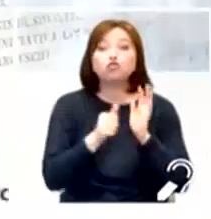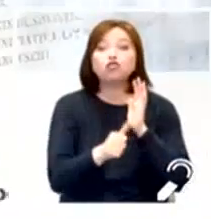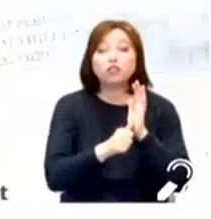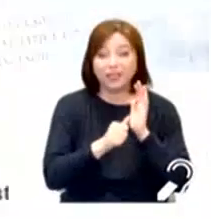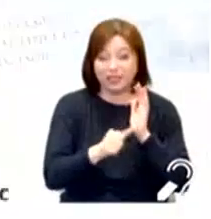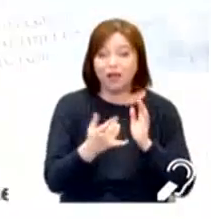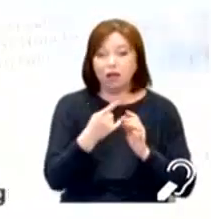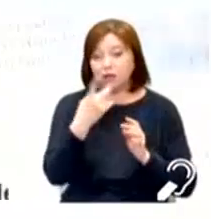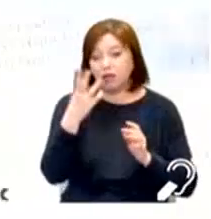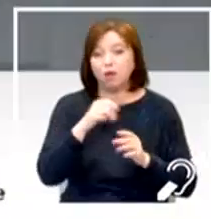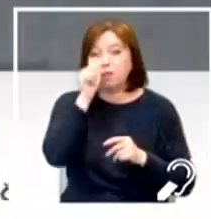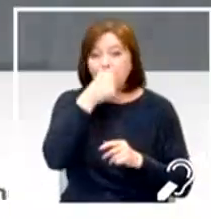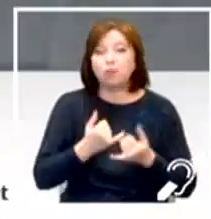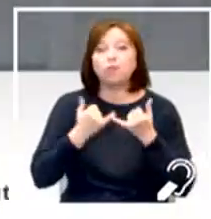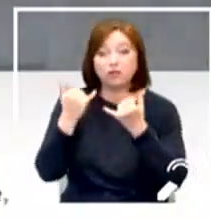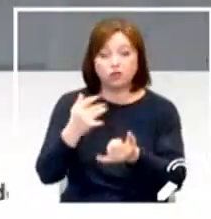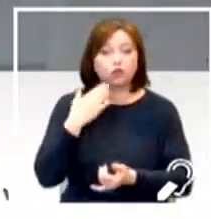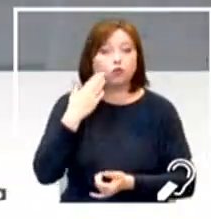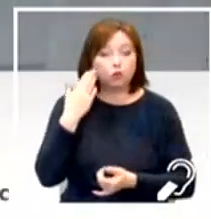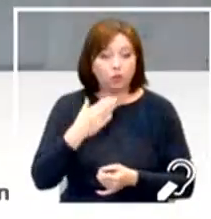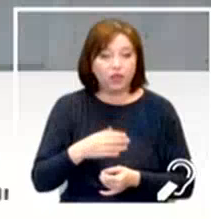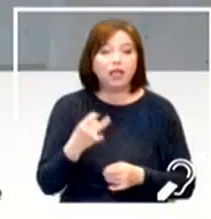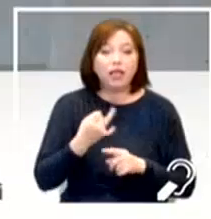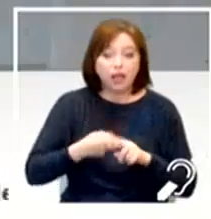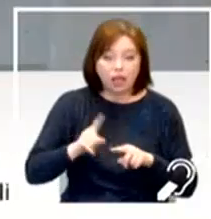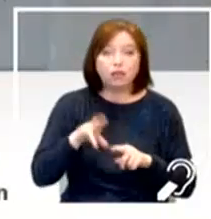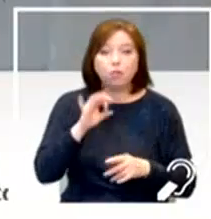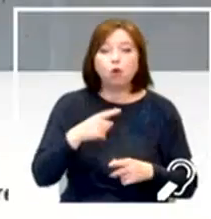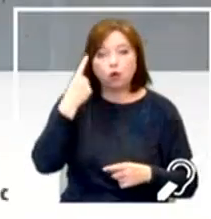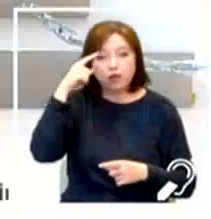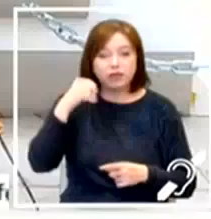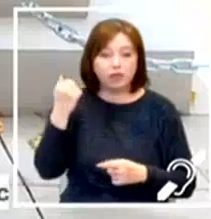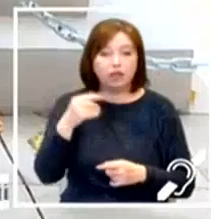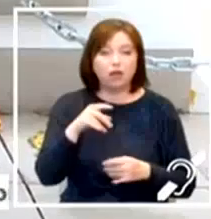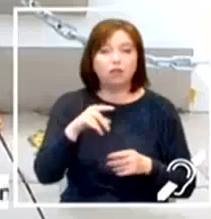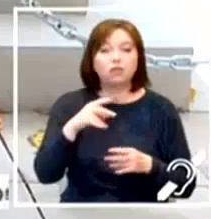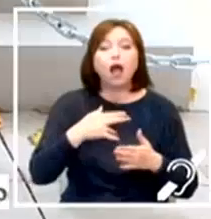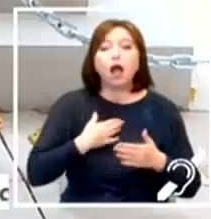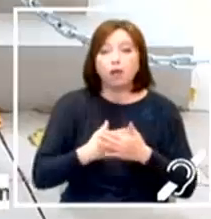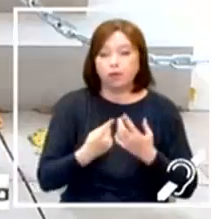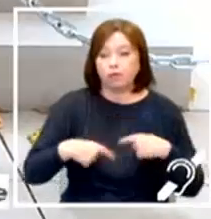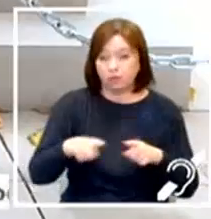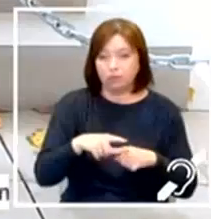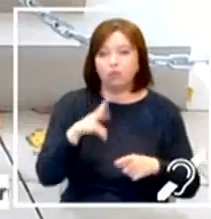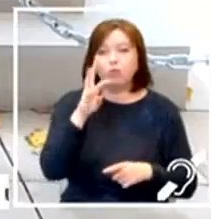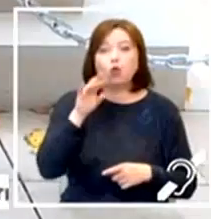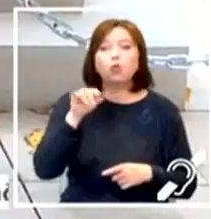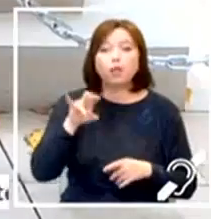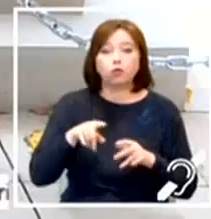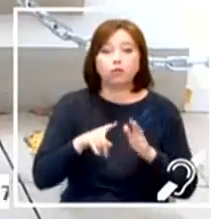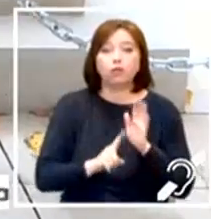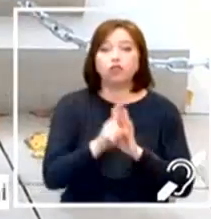monument dedicat eroilor români și refăcut la inițiativa Asociației Obștești Monumentum, începând din anul 2010.